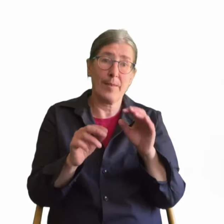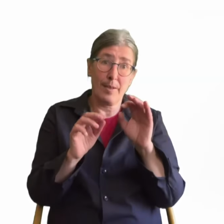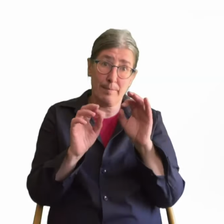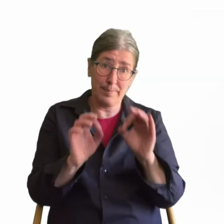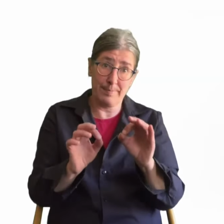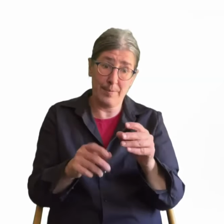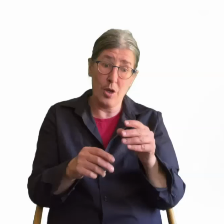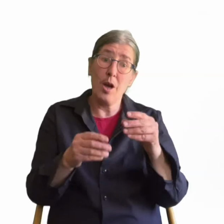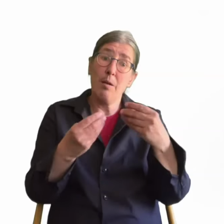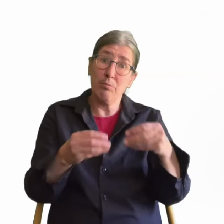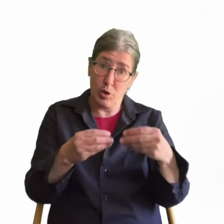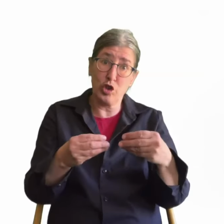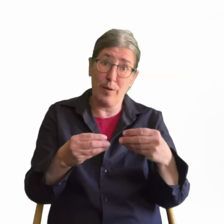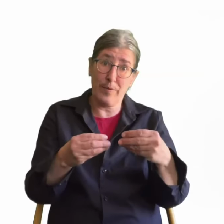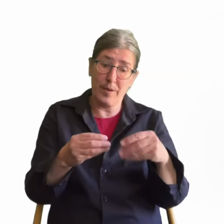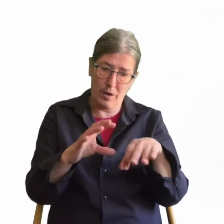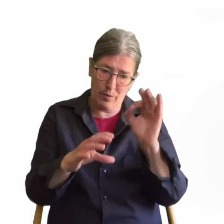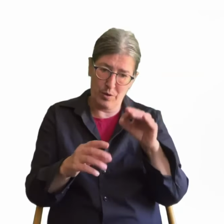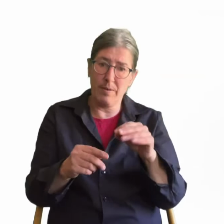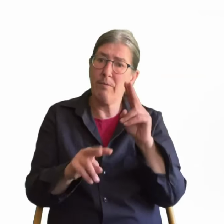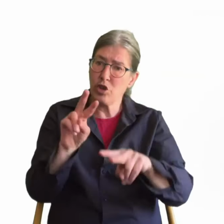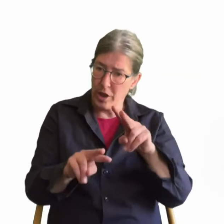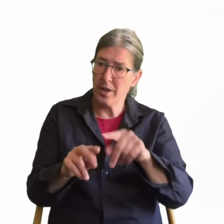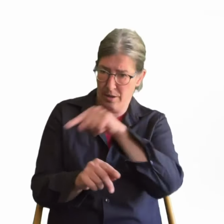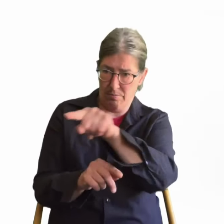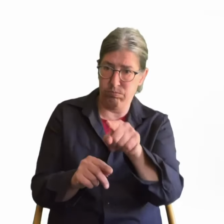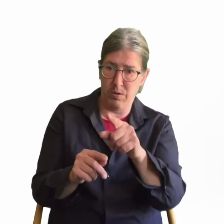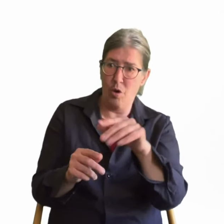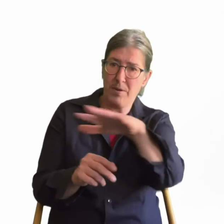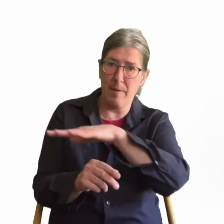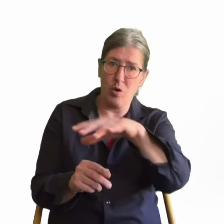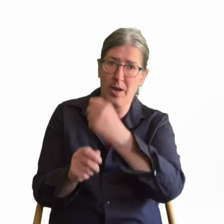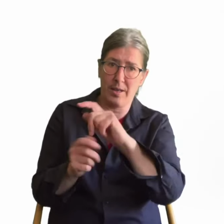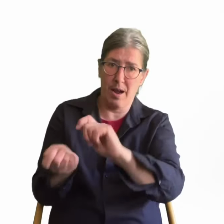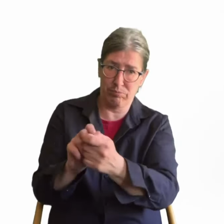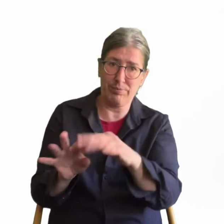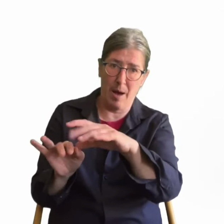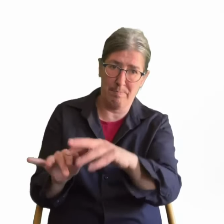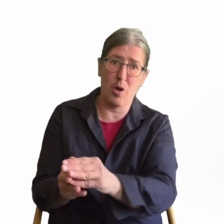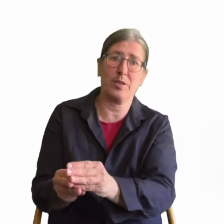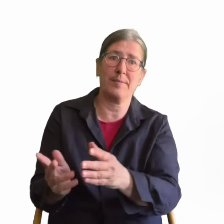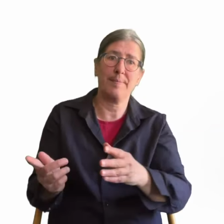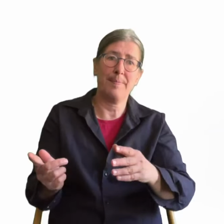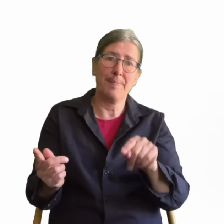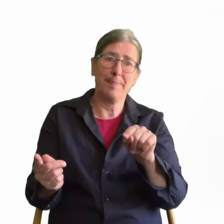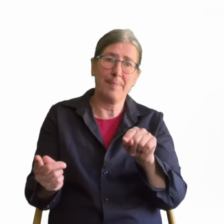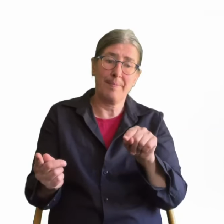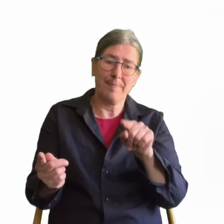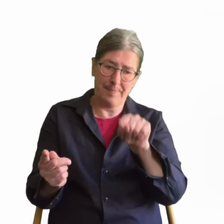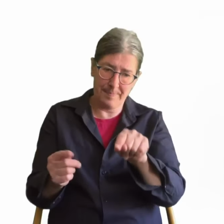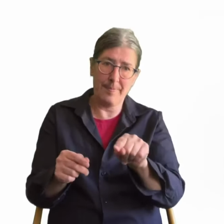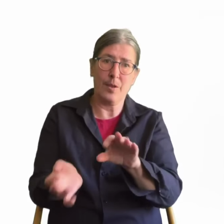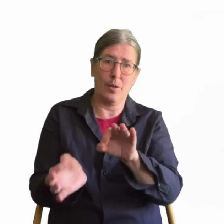man einen Kunststoff gefunden hat, der in verschiedenen Umgebungen abgebaut werden kann, dass man den